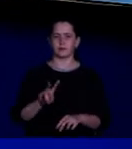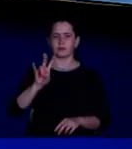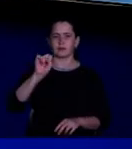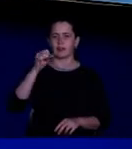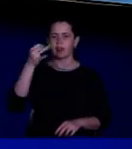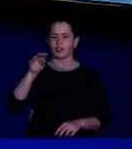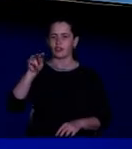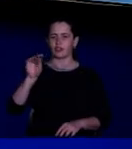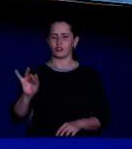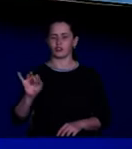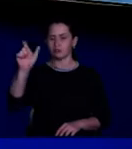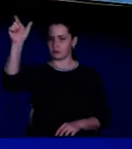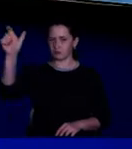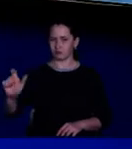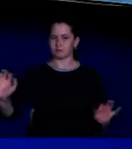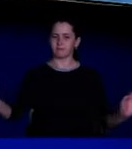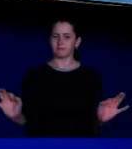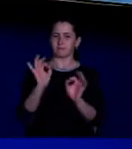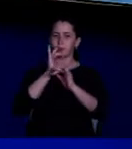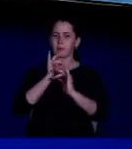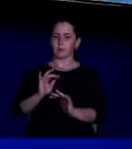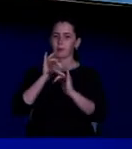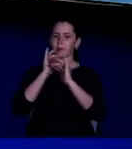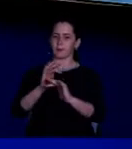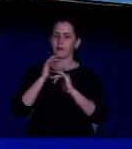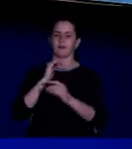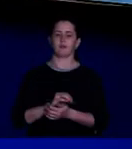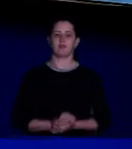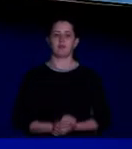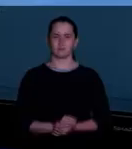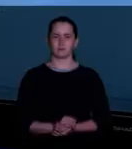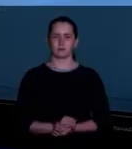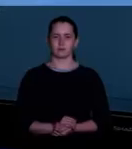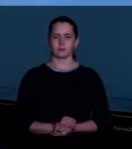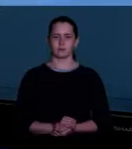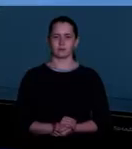Найчи – музыкант, играющий на нае.